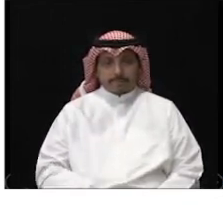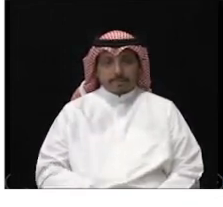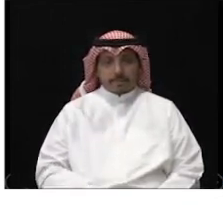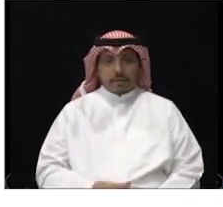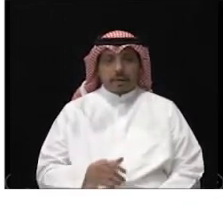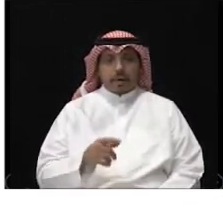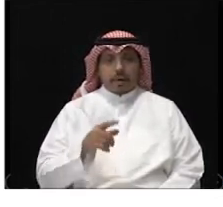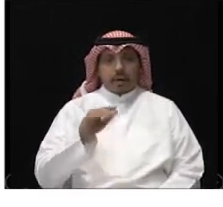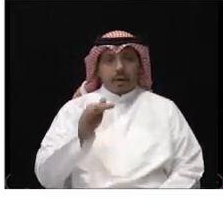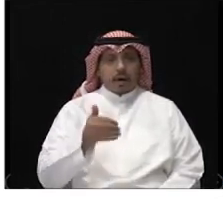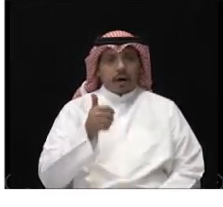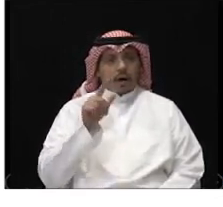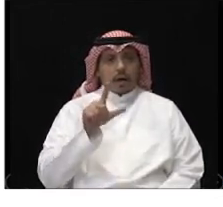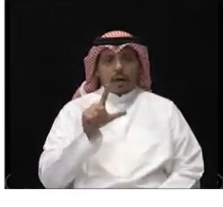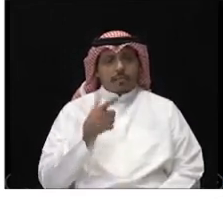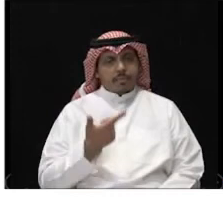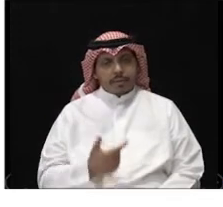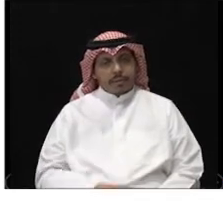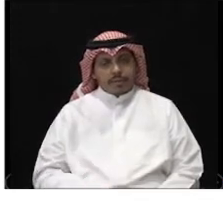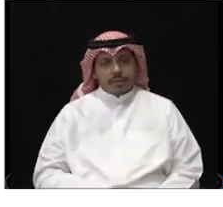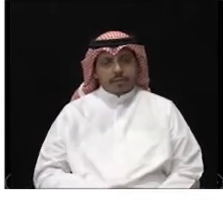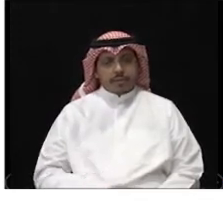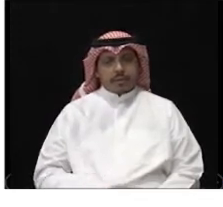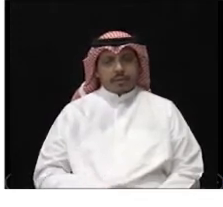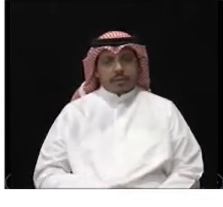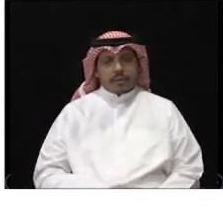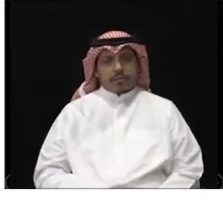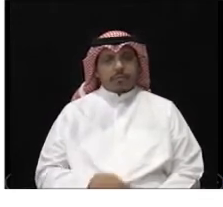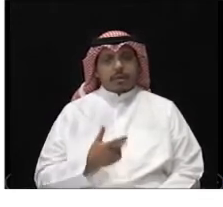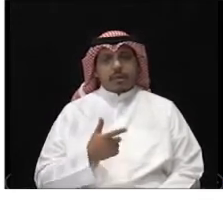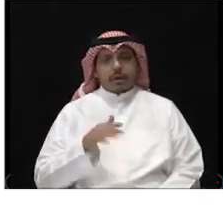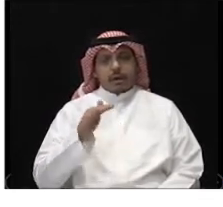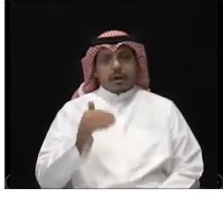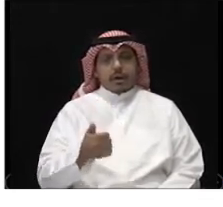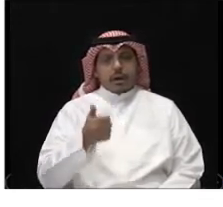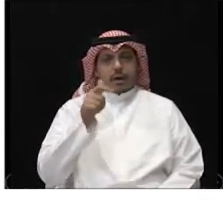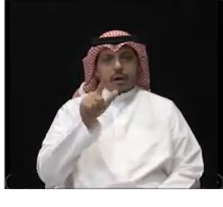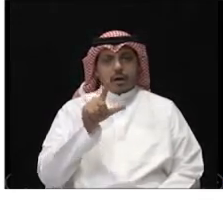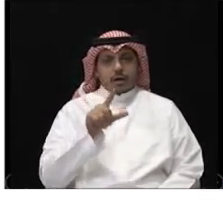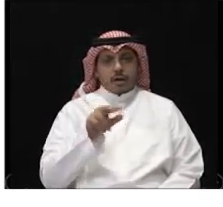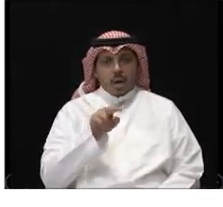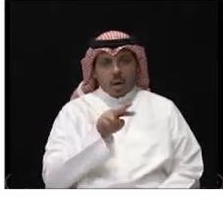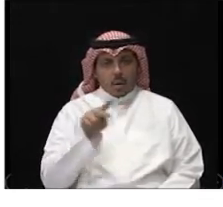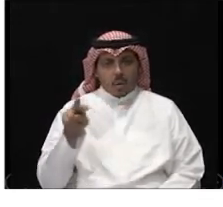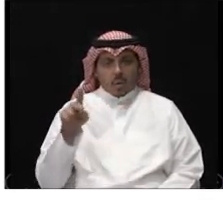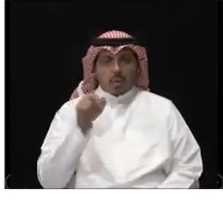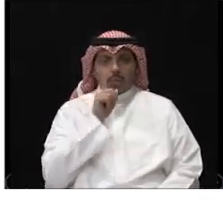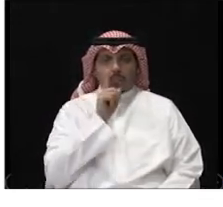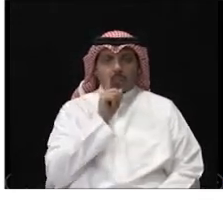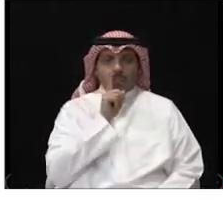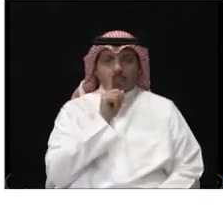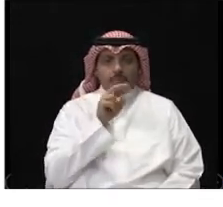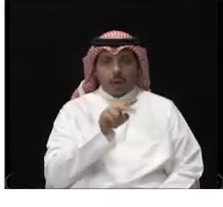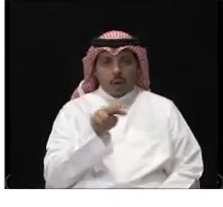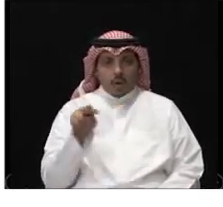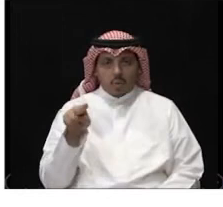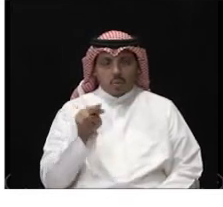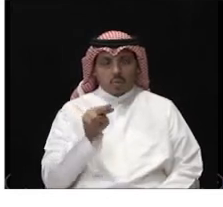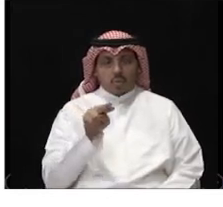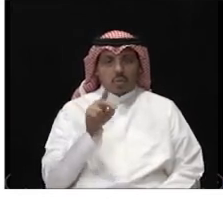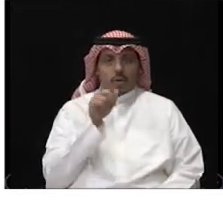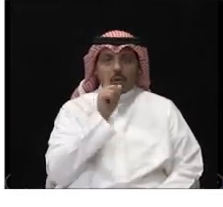هو الخال؟ أحسنتم أحسنتم، الخال هو أخو الأم، بوركتم.